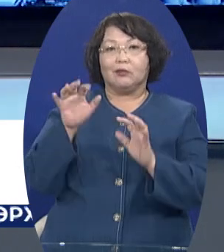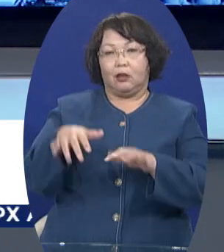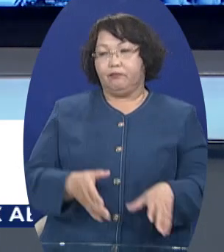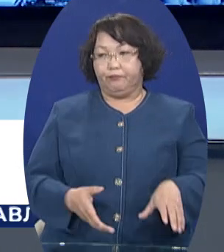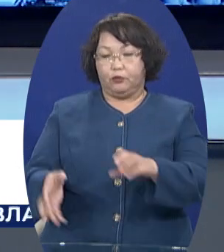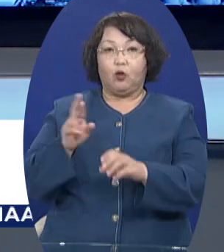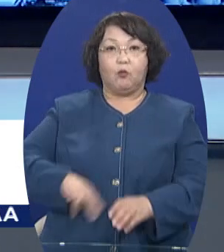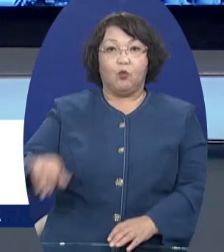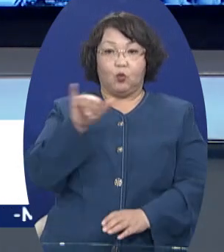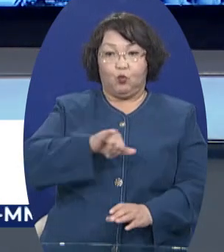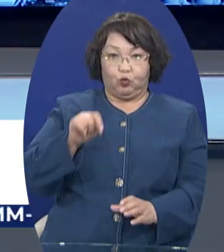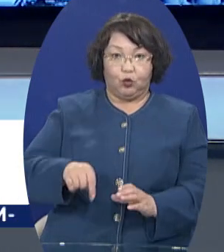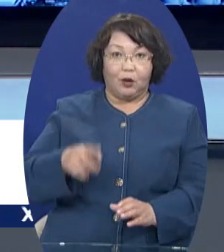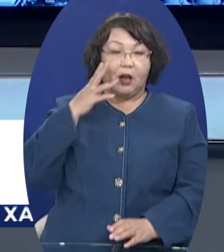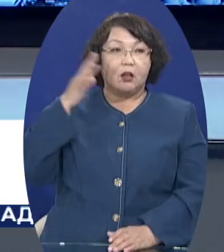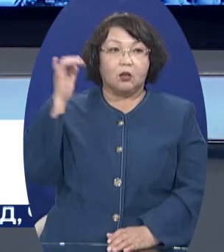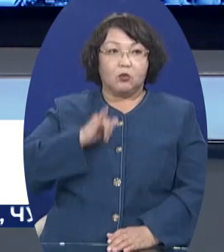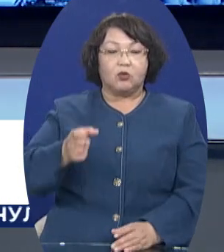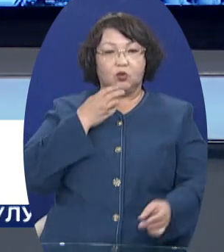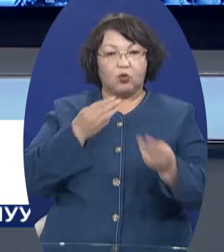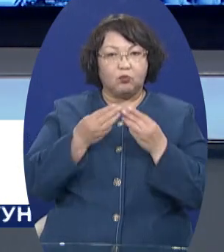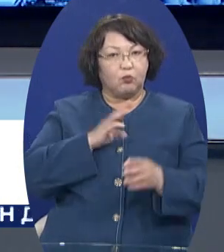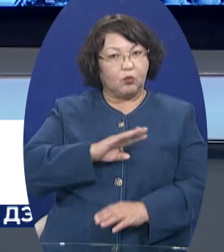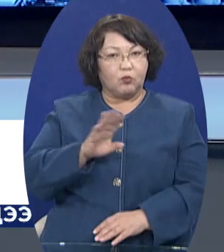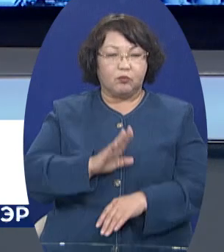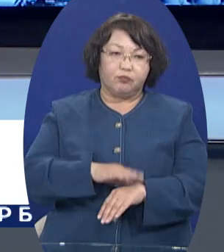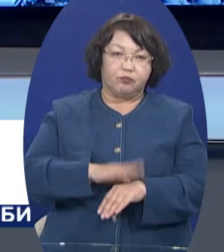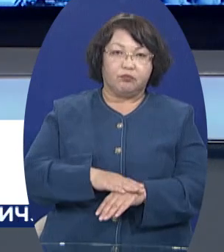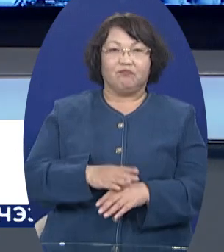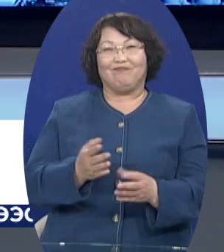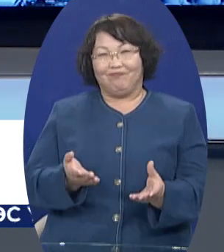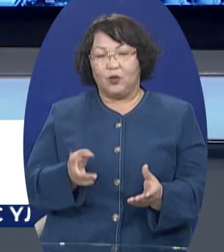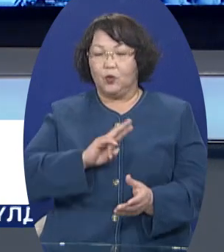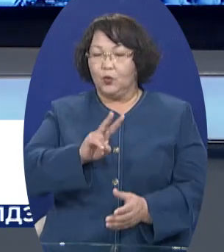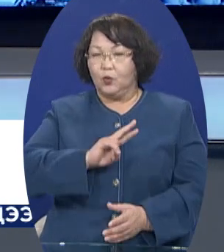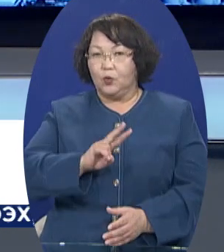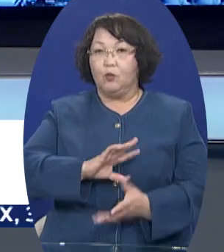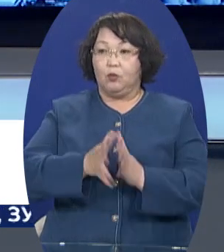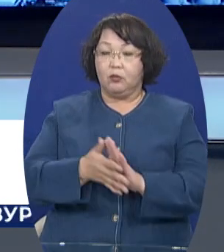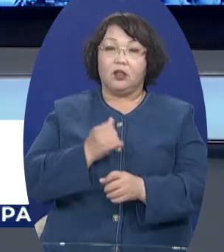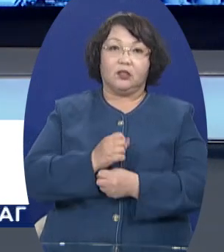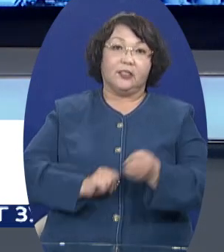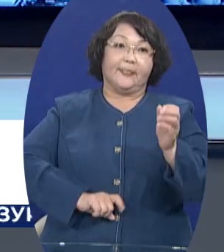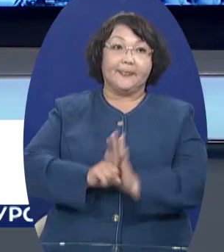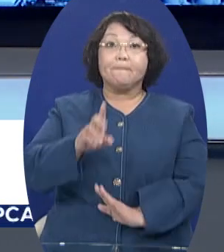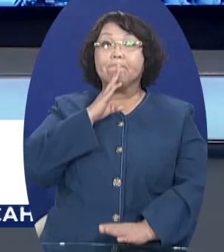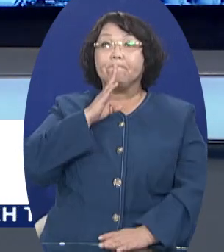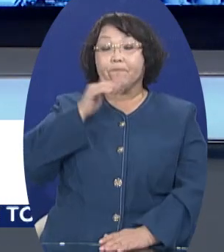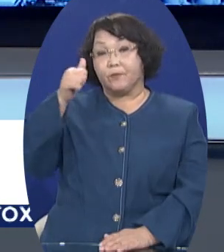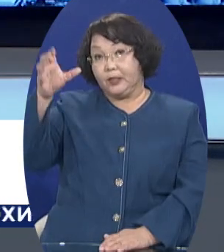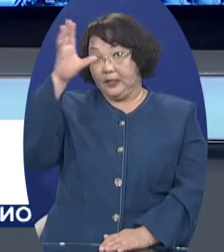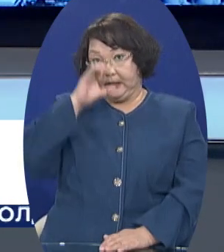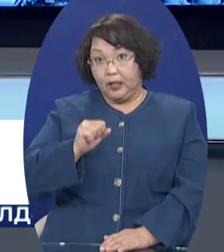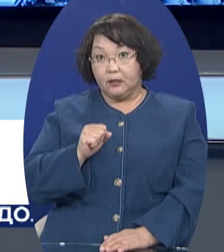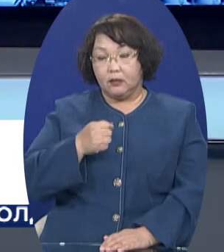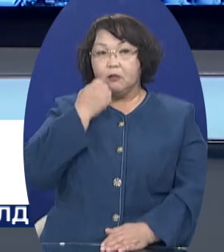дотооддоо төдийгүй гадны улс орнууд ч гэсэн шүүмжлэлтэй хүлээн авч эсэргүүцдэг. За гисэн эрдээ ч энэ ажлыг эхлүүлэхэр болж байгааг энхүү ерөнхий сайд Фумио